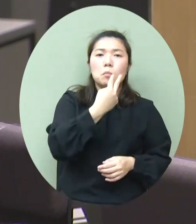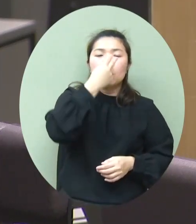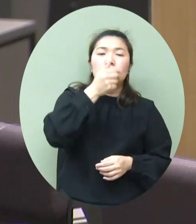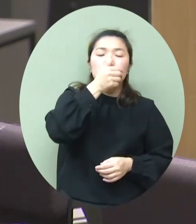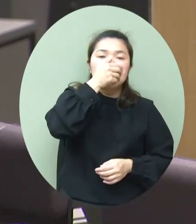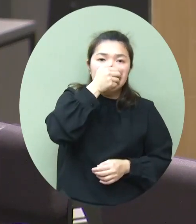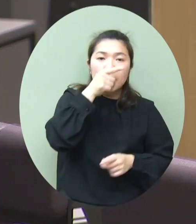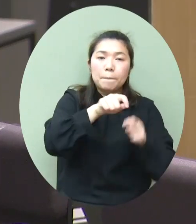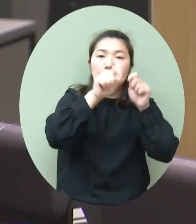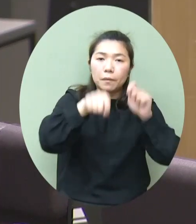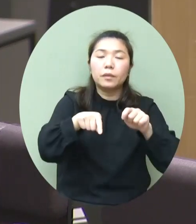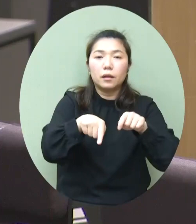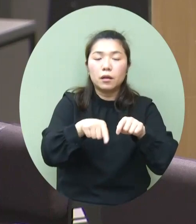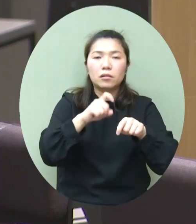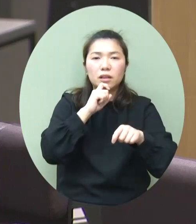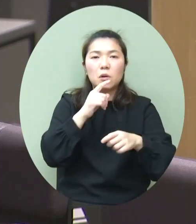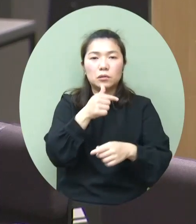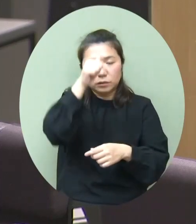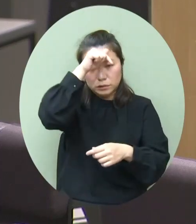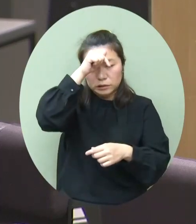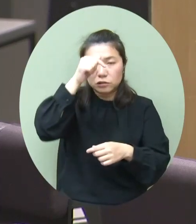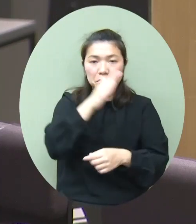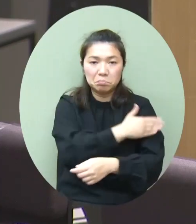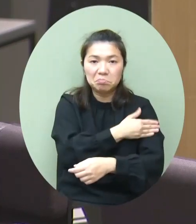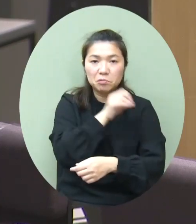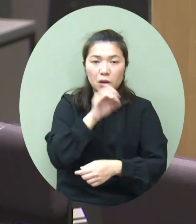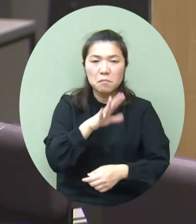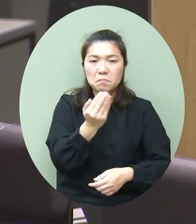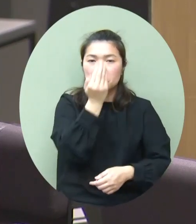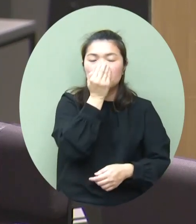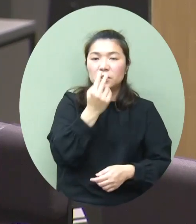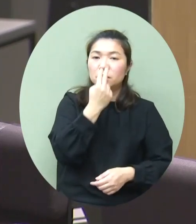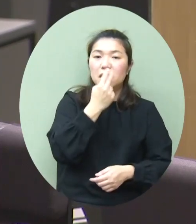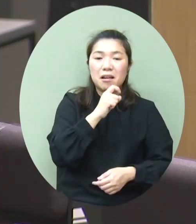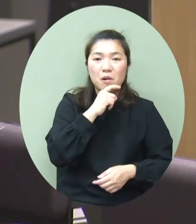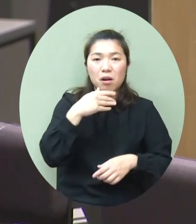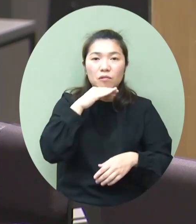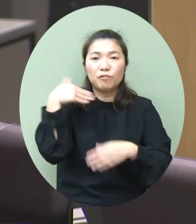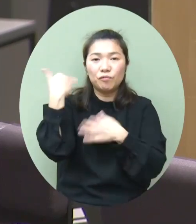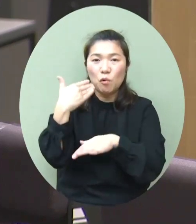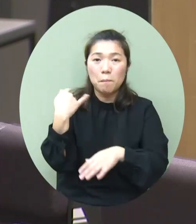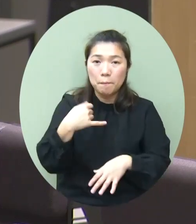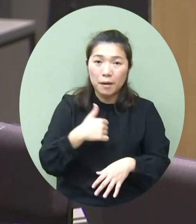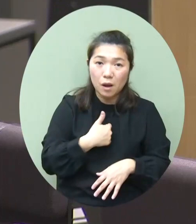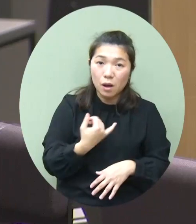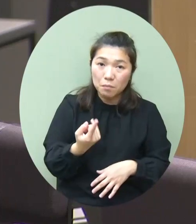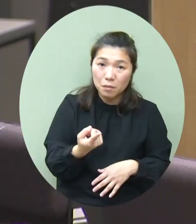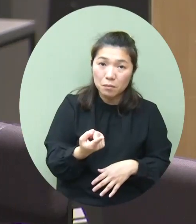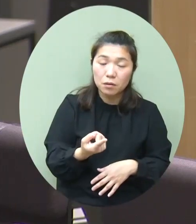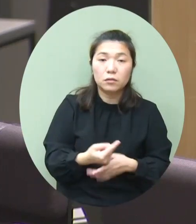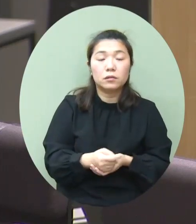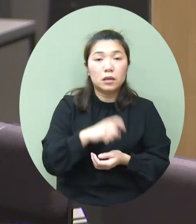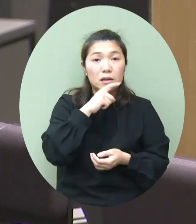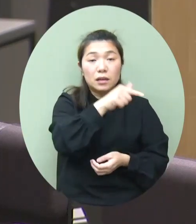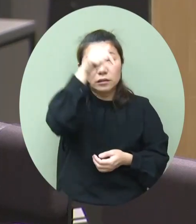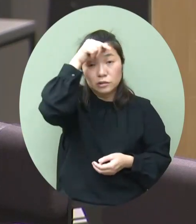方面，有一些医院的职员就说，氧气的供应已经快用完，